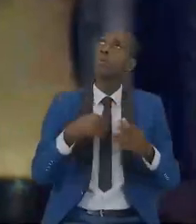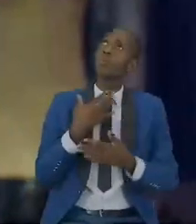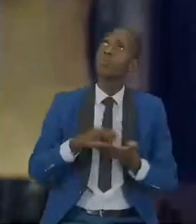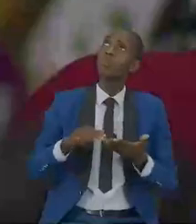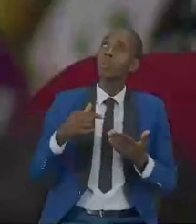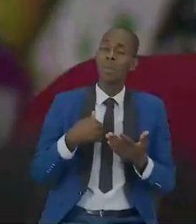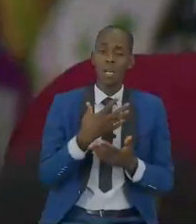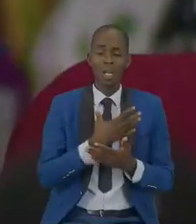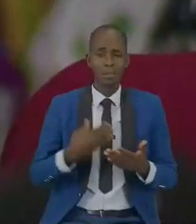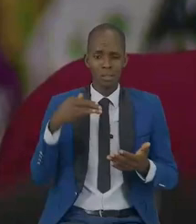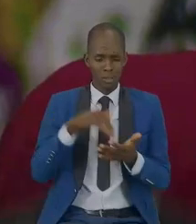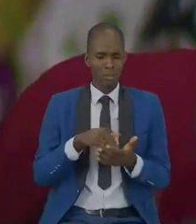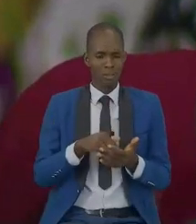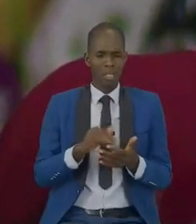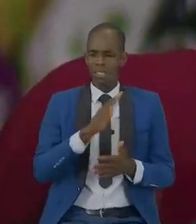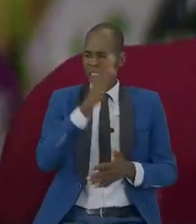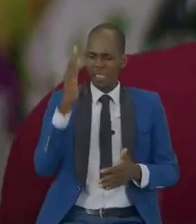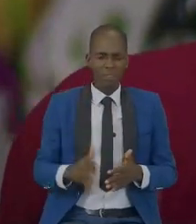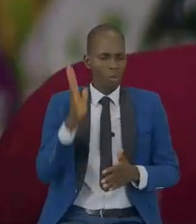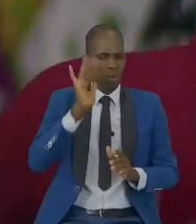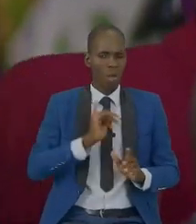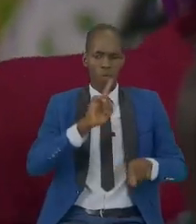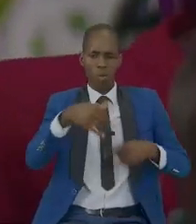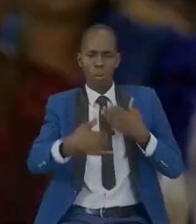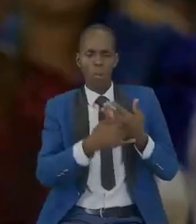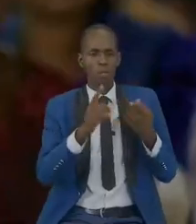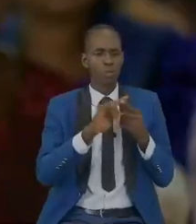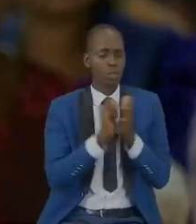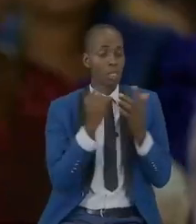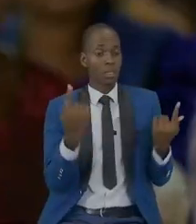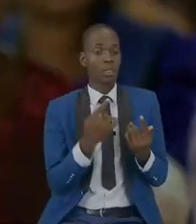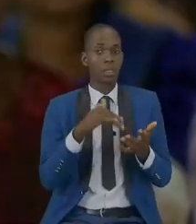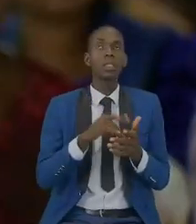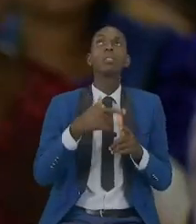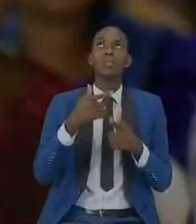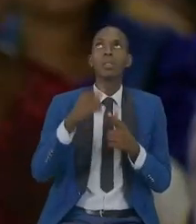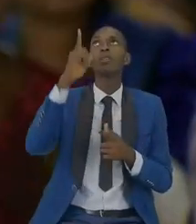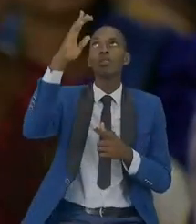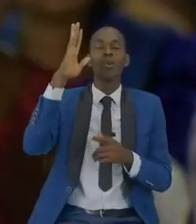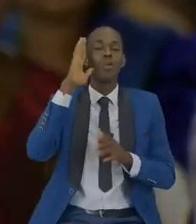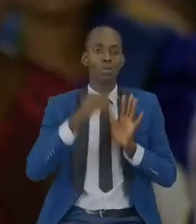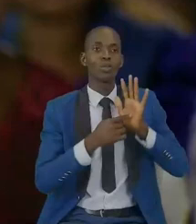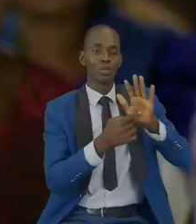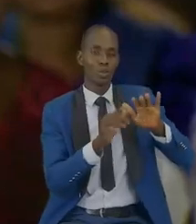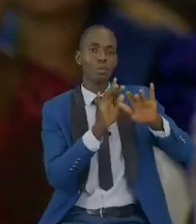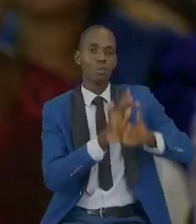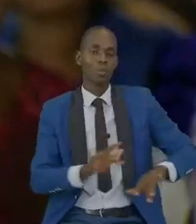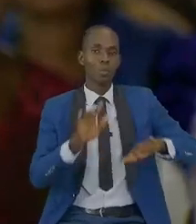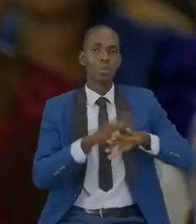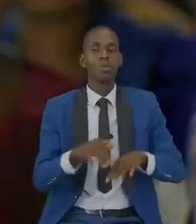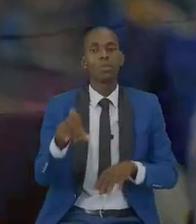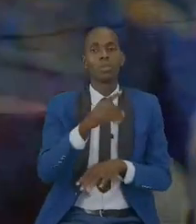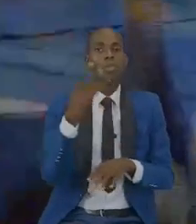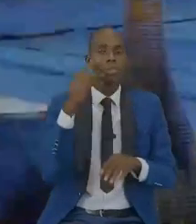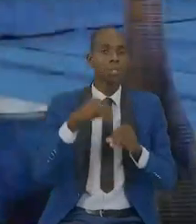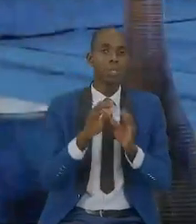dire que jamais je ne vais plus permettre à quelque chose de me faire retourner à ce gouffre et le Seigneur aura